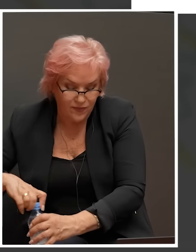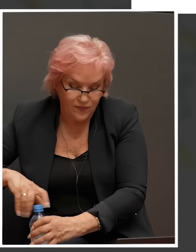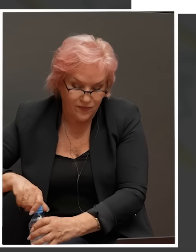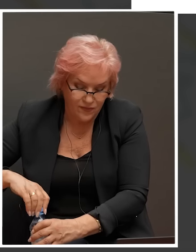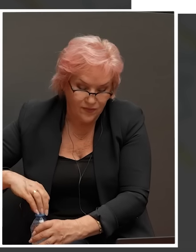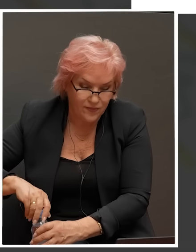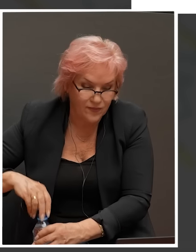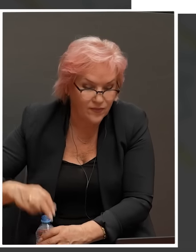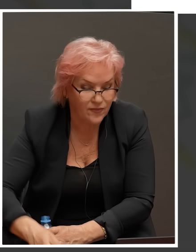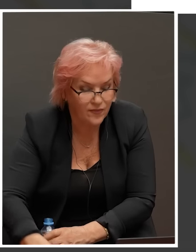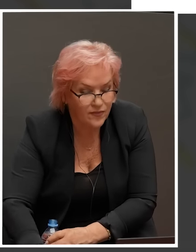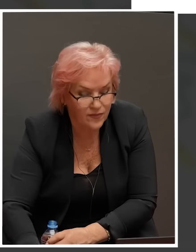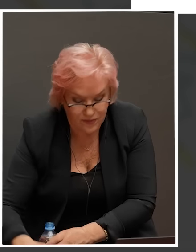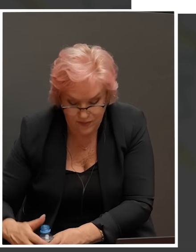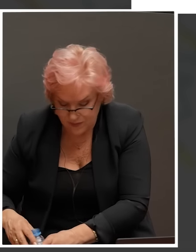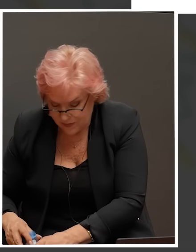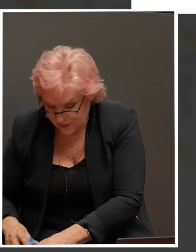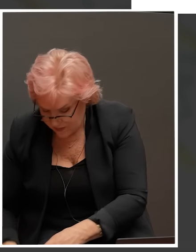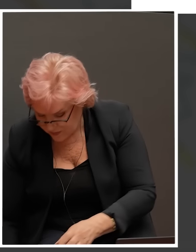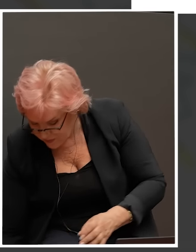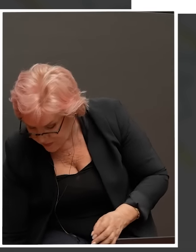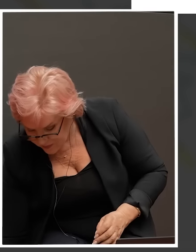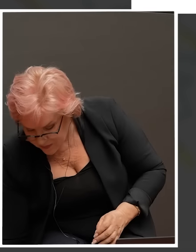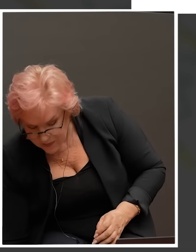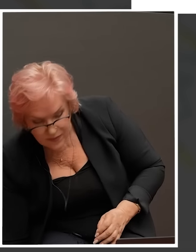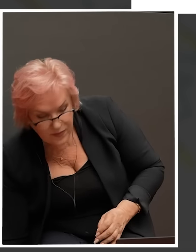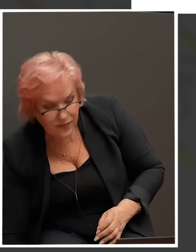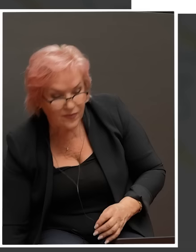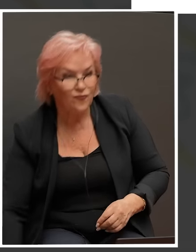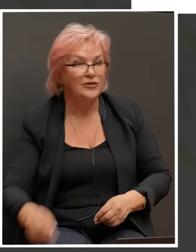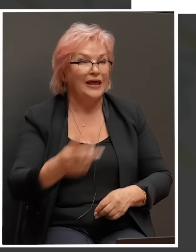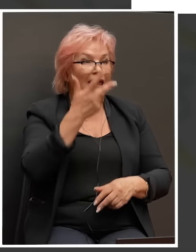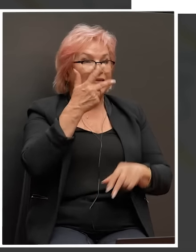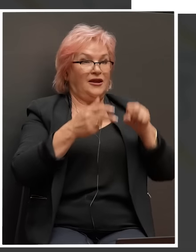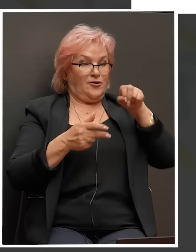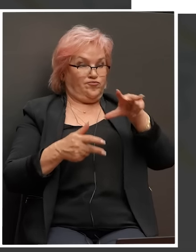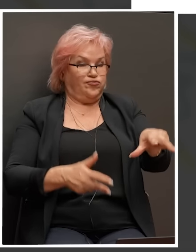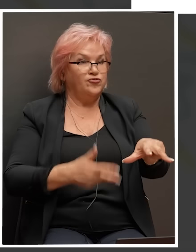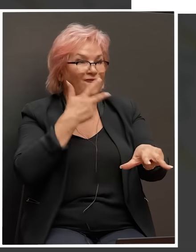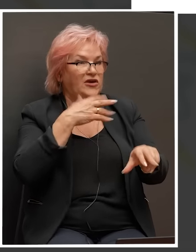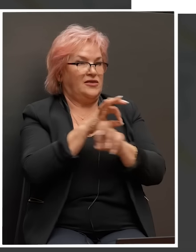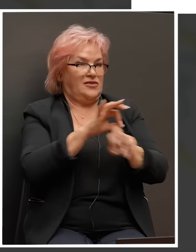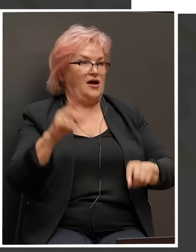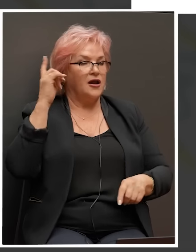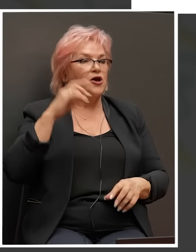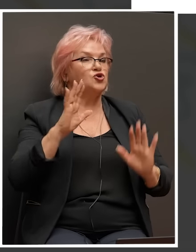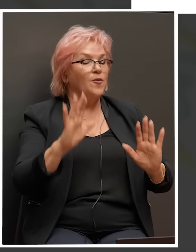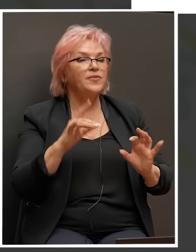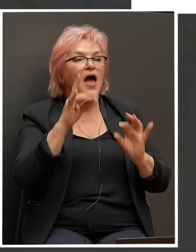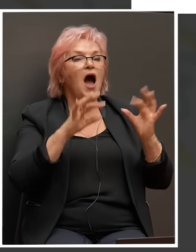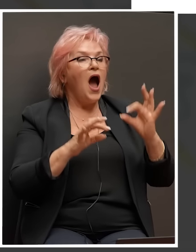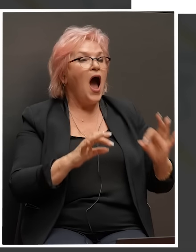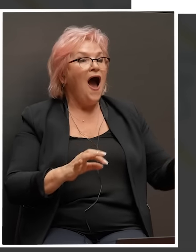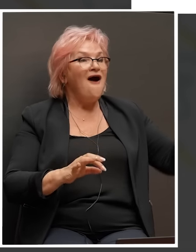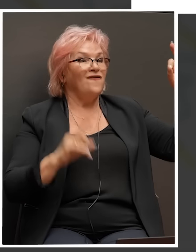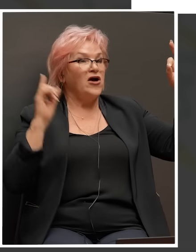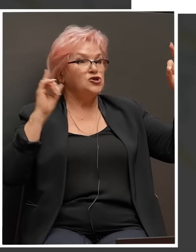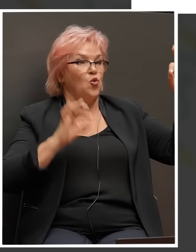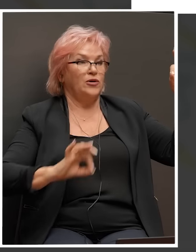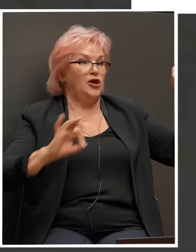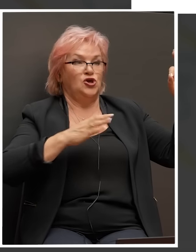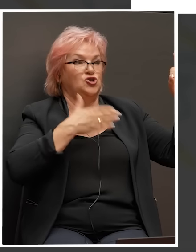те три луча очень хорошо видно. Но что делать с востоком города? На востоке города ничего нет.